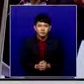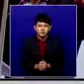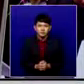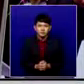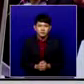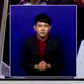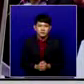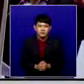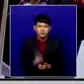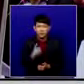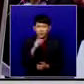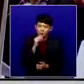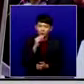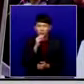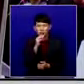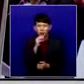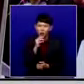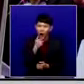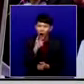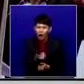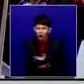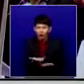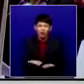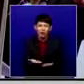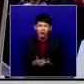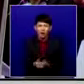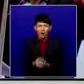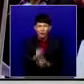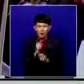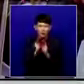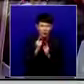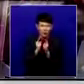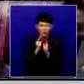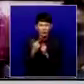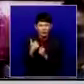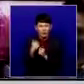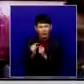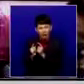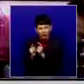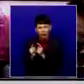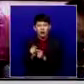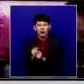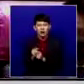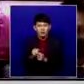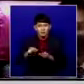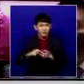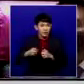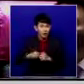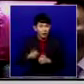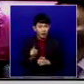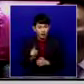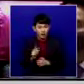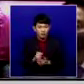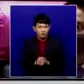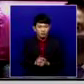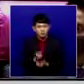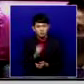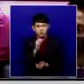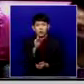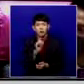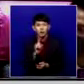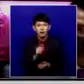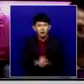พอพูดมากเข้าจะมีเสียงบ่นมาเมื่อมีปัญหามากท่านก็อาจจะพร่องออก